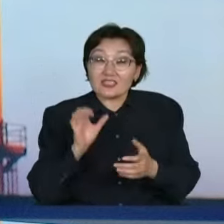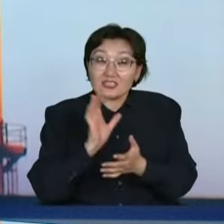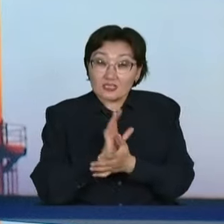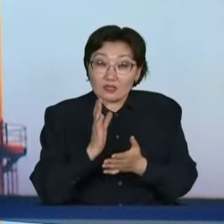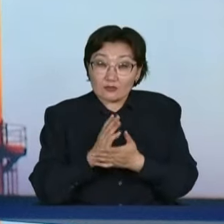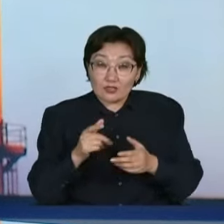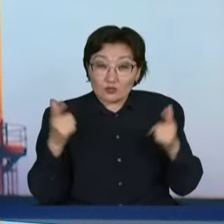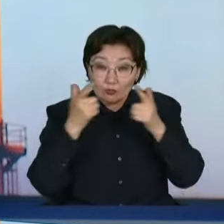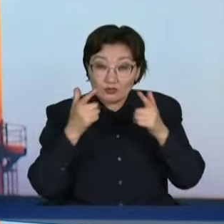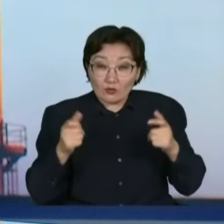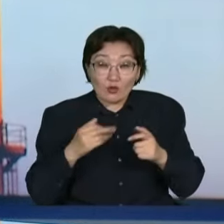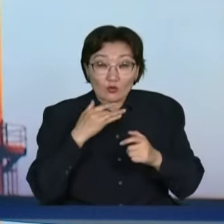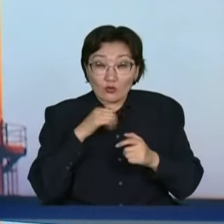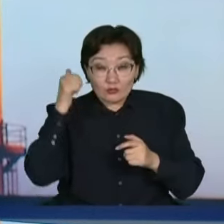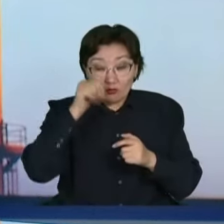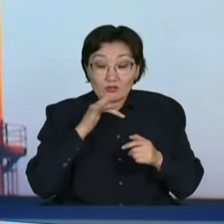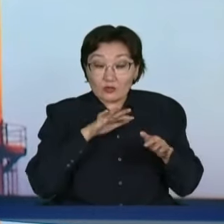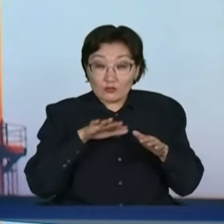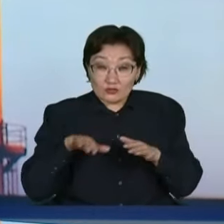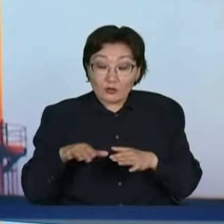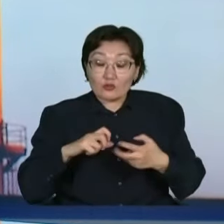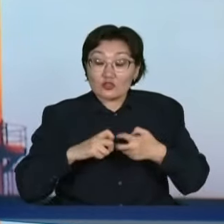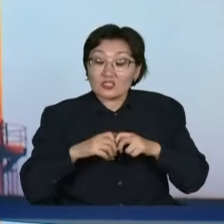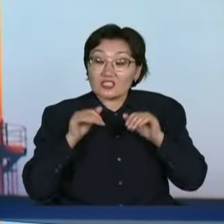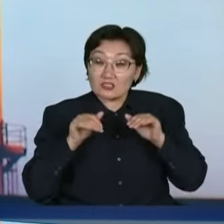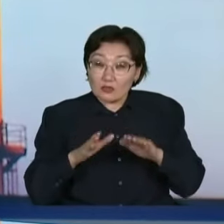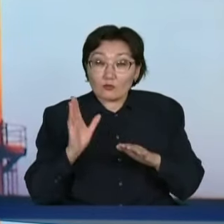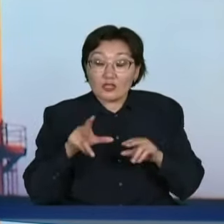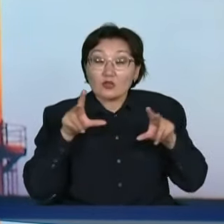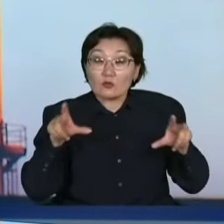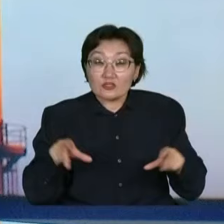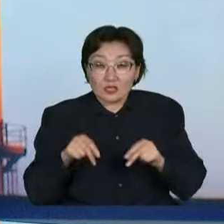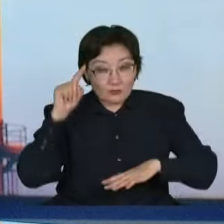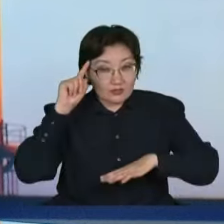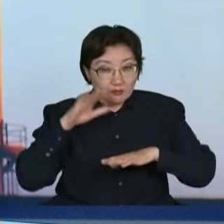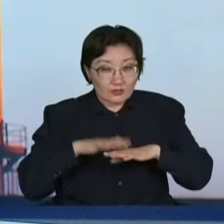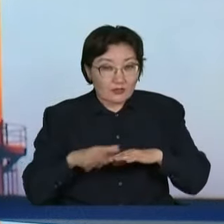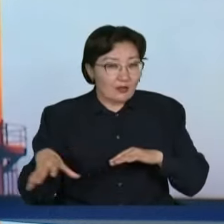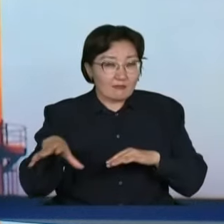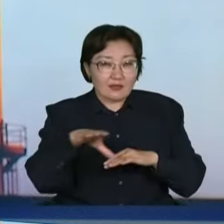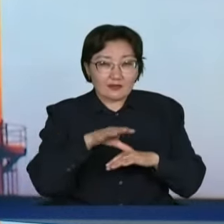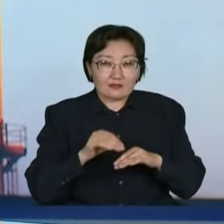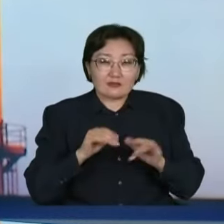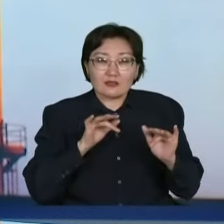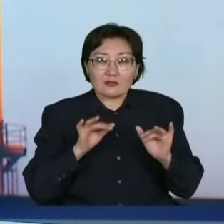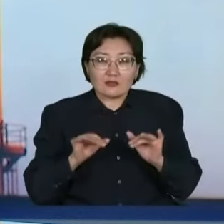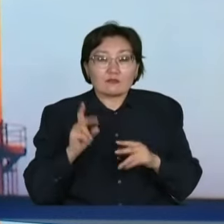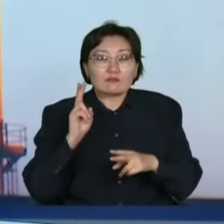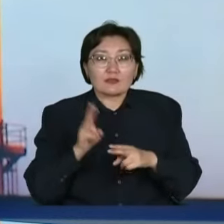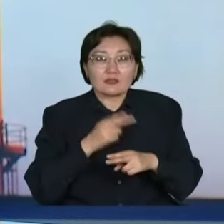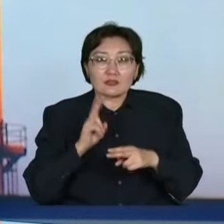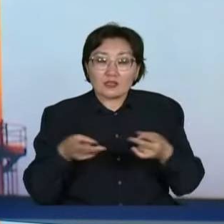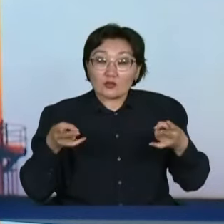дабыл қаққанына ондаған жыл болыпты. Алайда проблеманы шешемін деп уәде берген әкім қаралардың бәрі істі аяқсыз